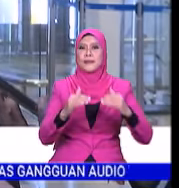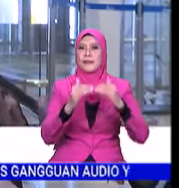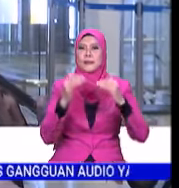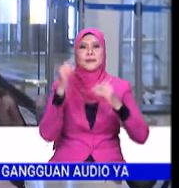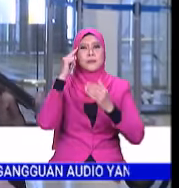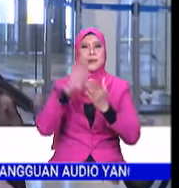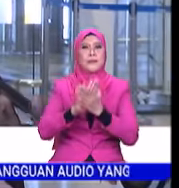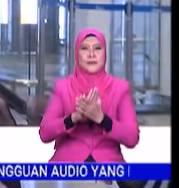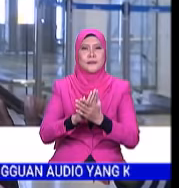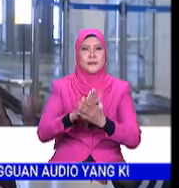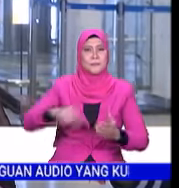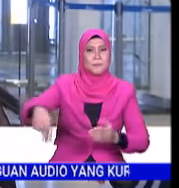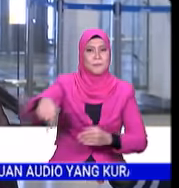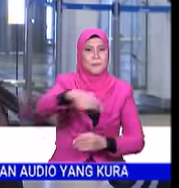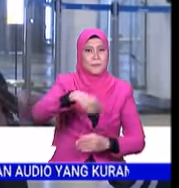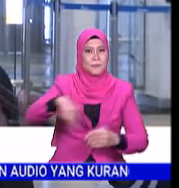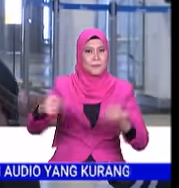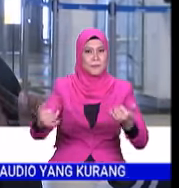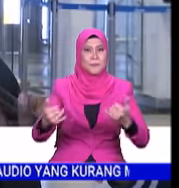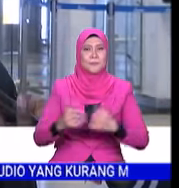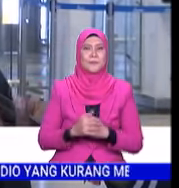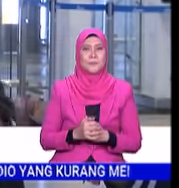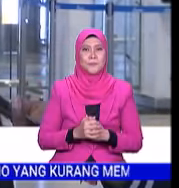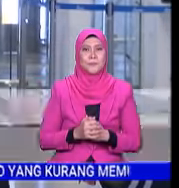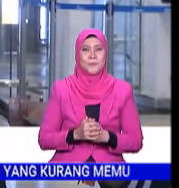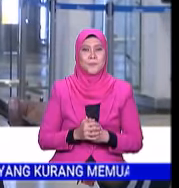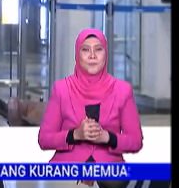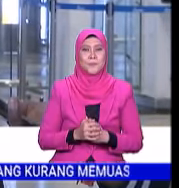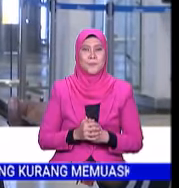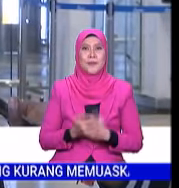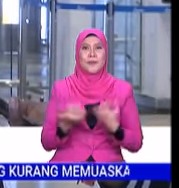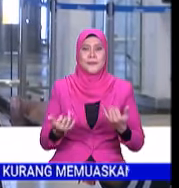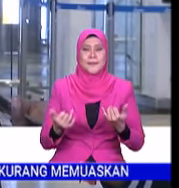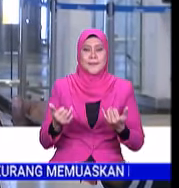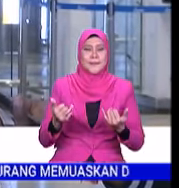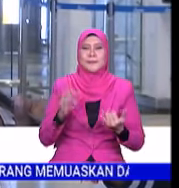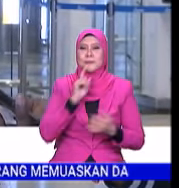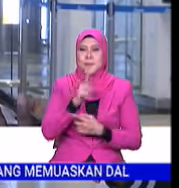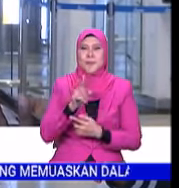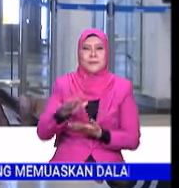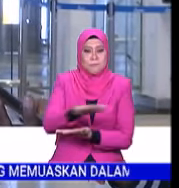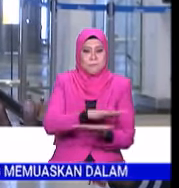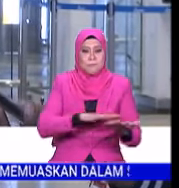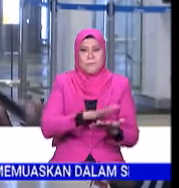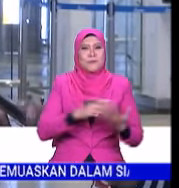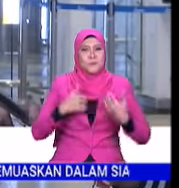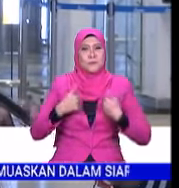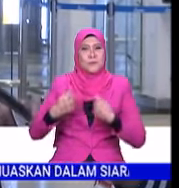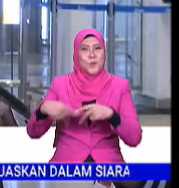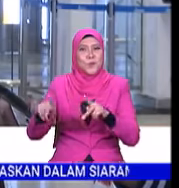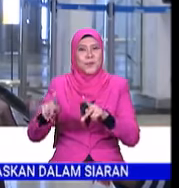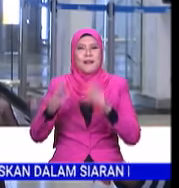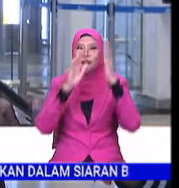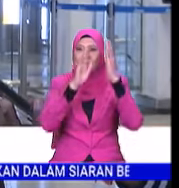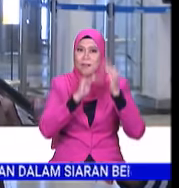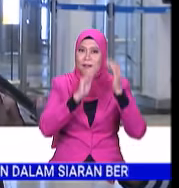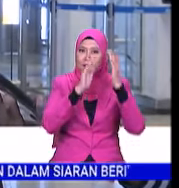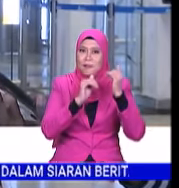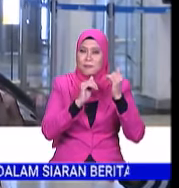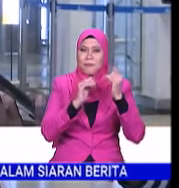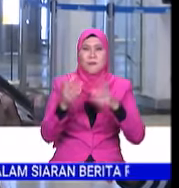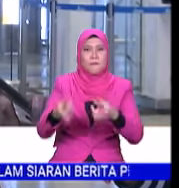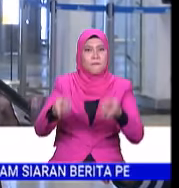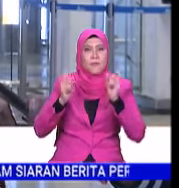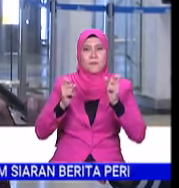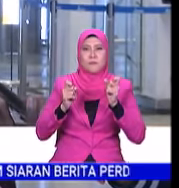yakin pada kali ini dalam keadaan yang kelam kabut begini selalunya ada peluang. Jadi mudah-mudahan kita nak mereka pantas